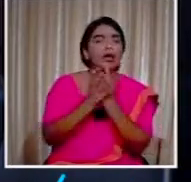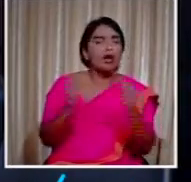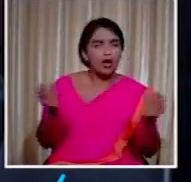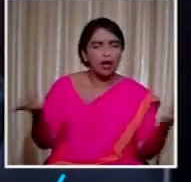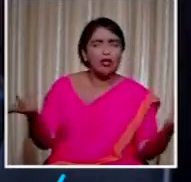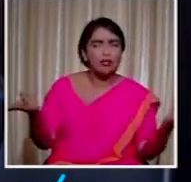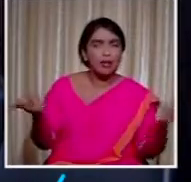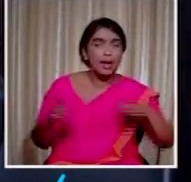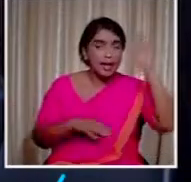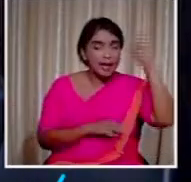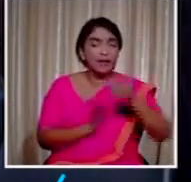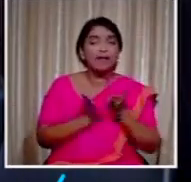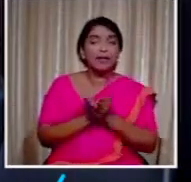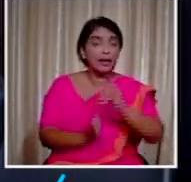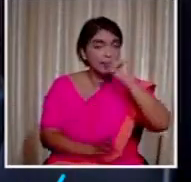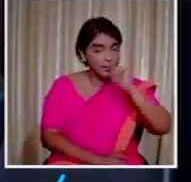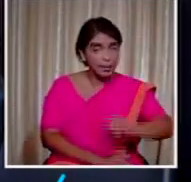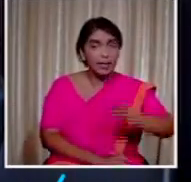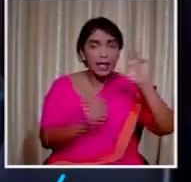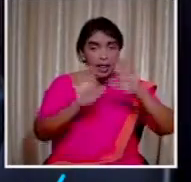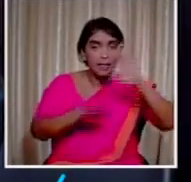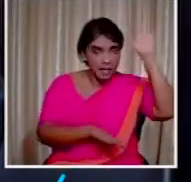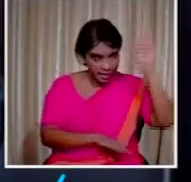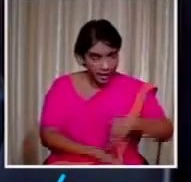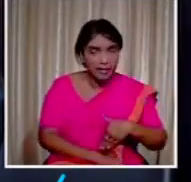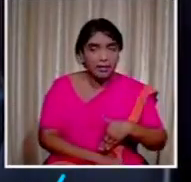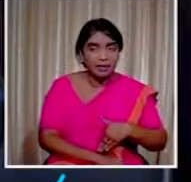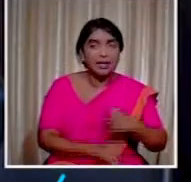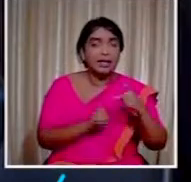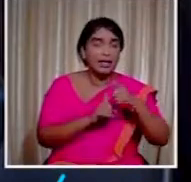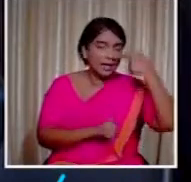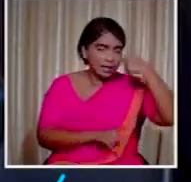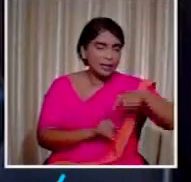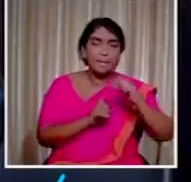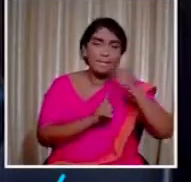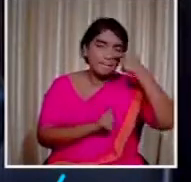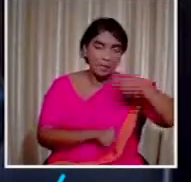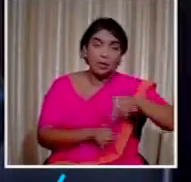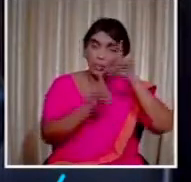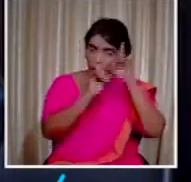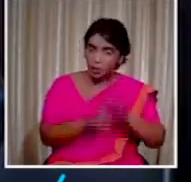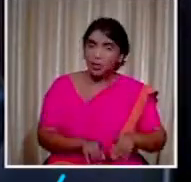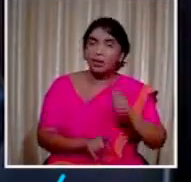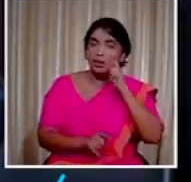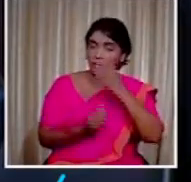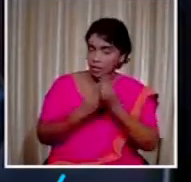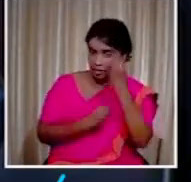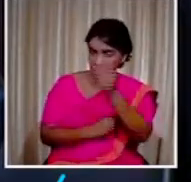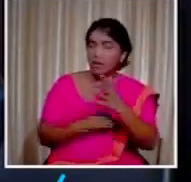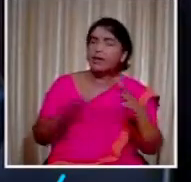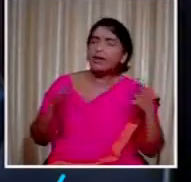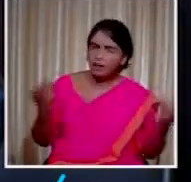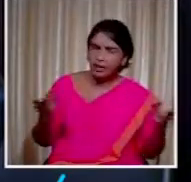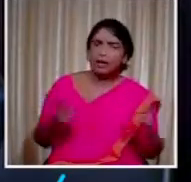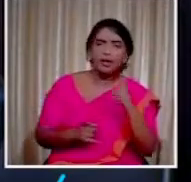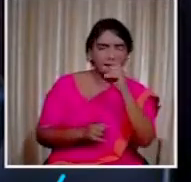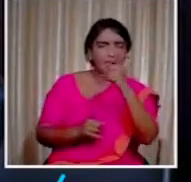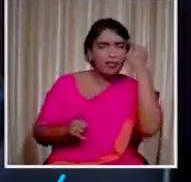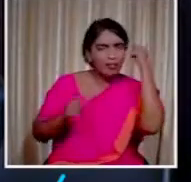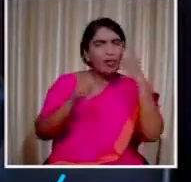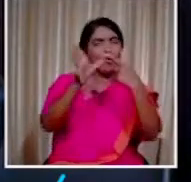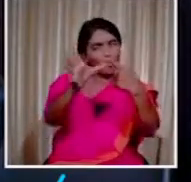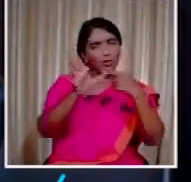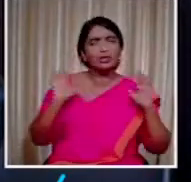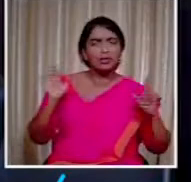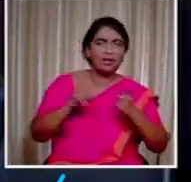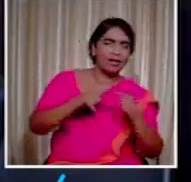මේ එනවා කියන නැව නිශ්චිත වෙ 9 වෙනිදා එනවද? ඩීසල් පෙට්‍රල් ටික ඔයි කියන විදිහට ජනතාවට දෙනවද නැද්ද? ඒක කරනවද නැද්ද කියලා උත්තර දෙන්න